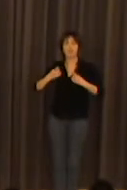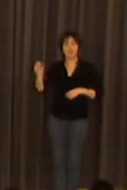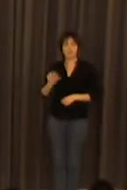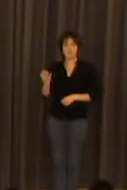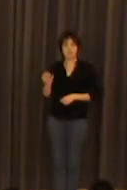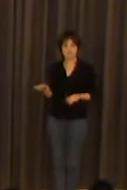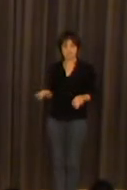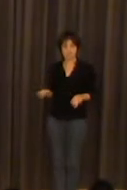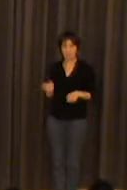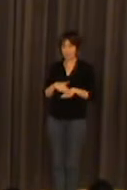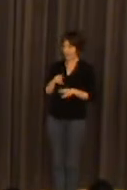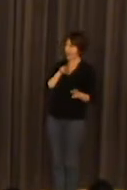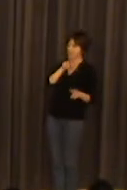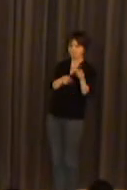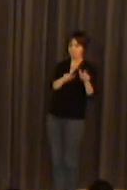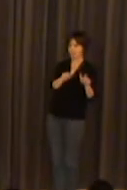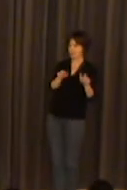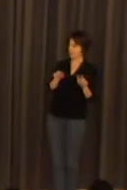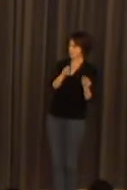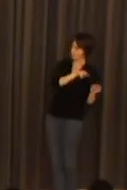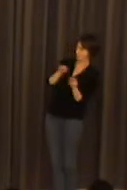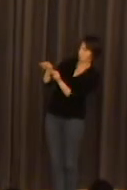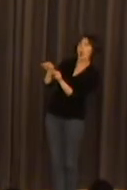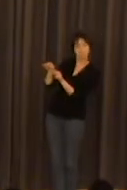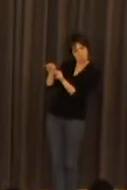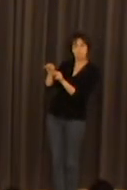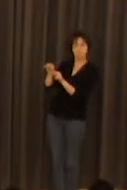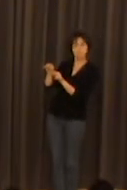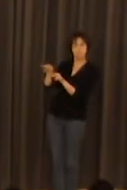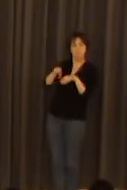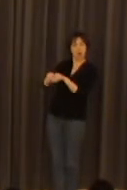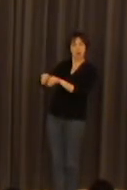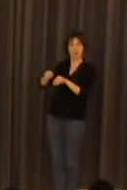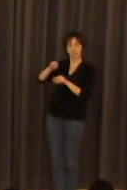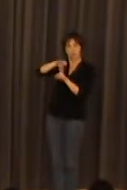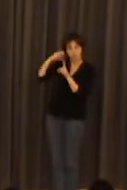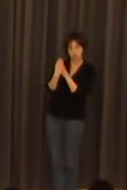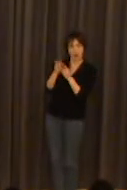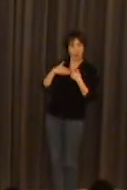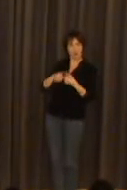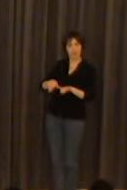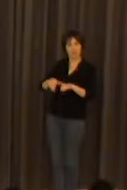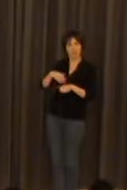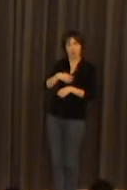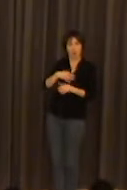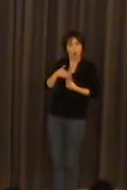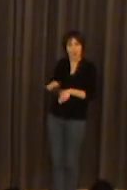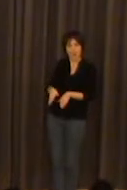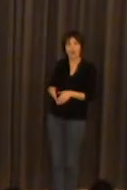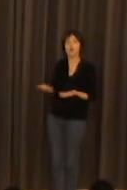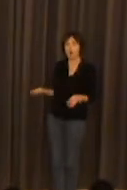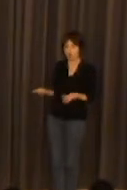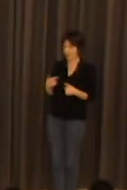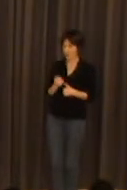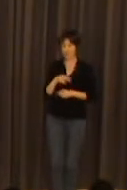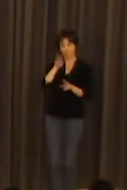a una llengua per ser considerada una llengua formalment de cultura apta per totes les funcions? En primer lloc, que és jo, a la meva